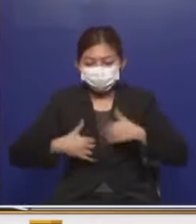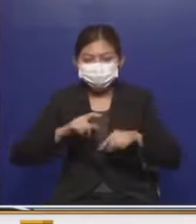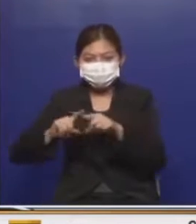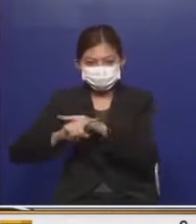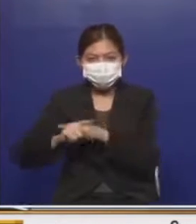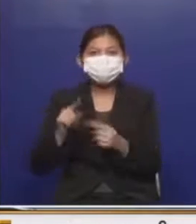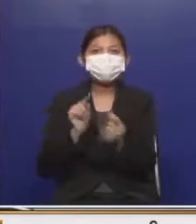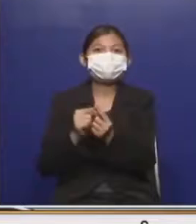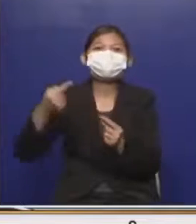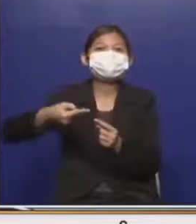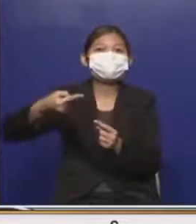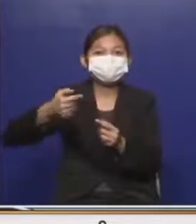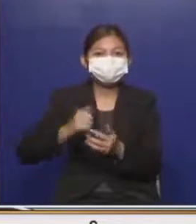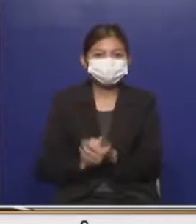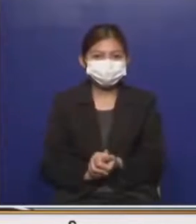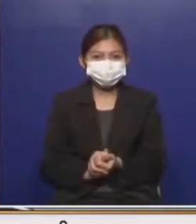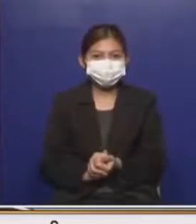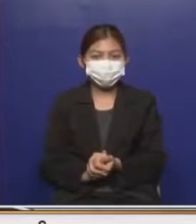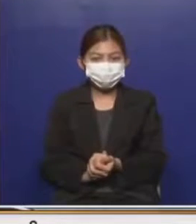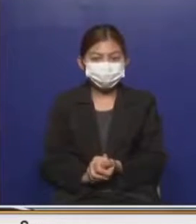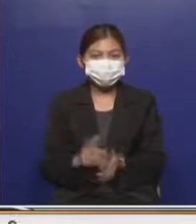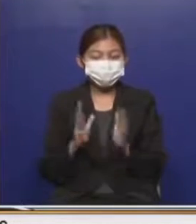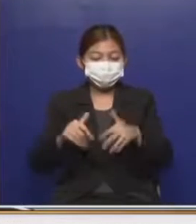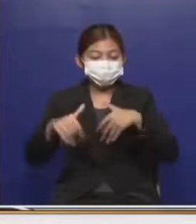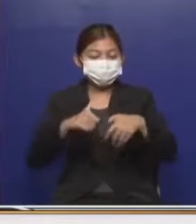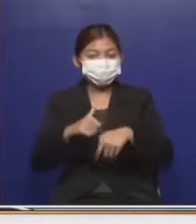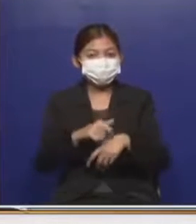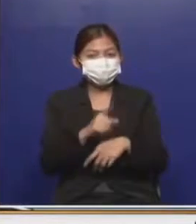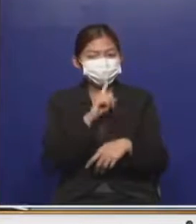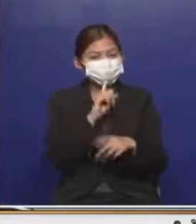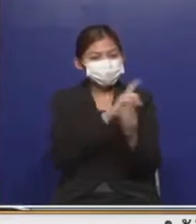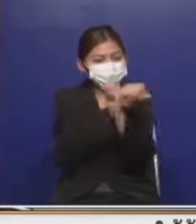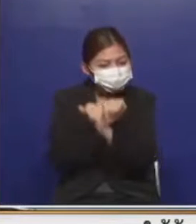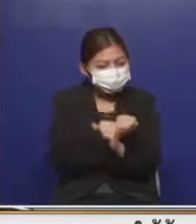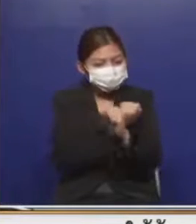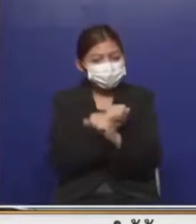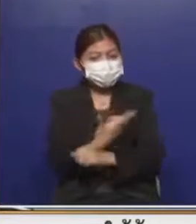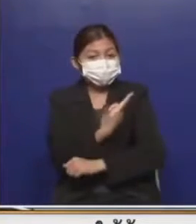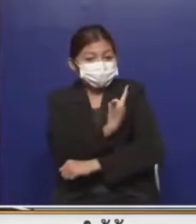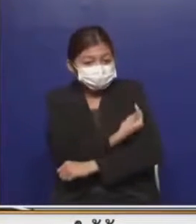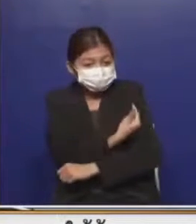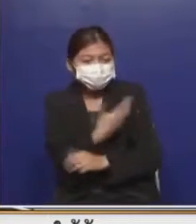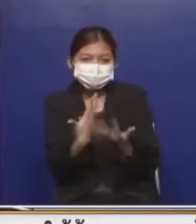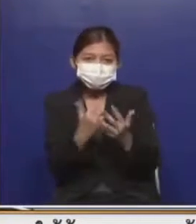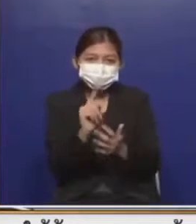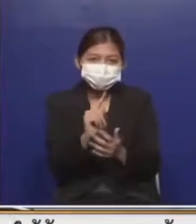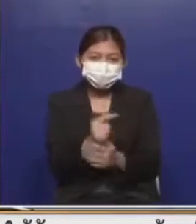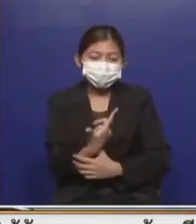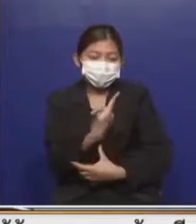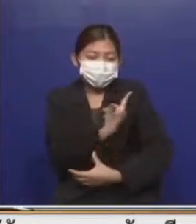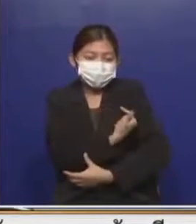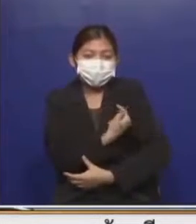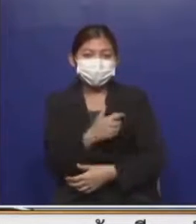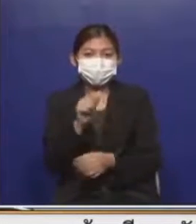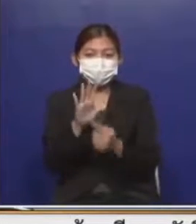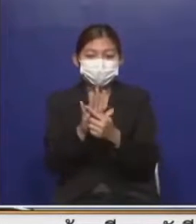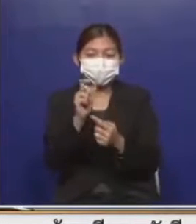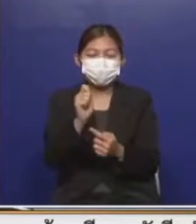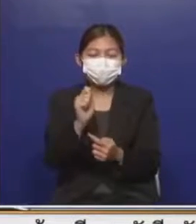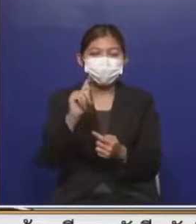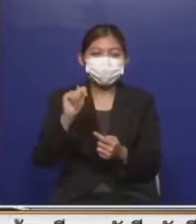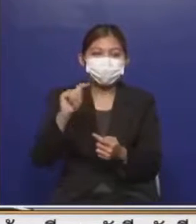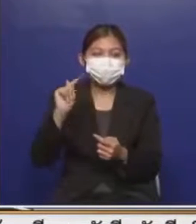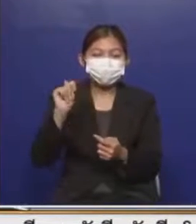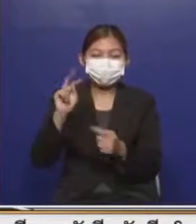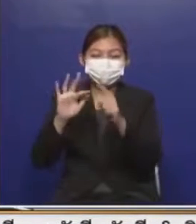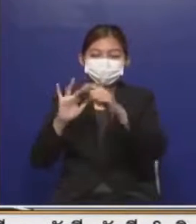คนทราบดีครั คือการปองกัน หรอการฉีดวักซีนราคาของวักซีน AstraZeneca เข็ม 120 สอง